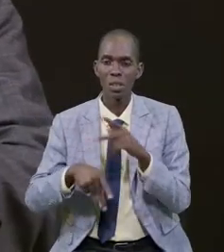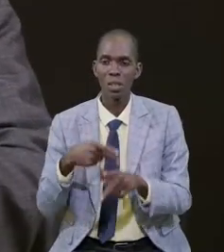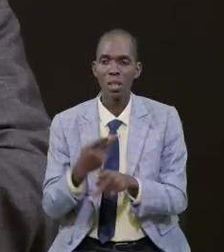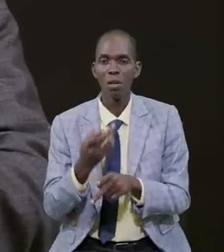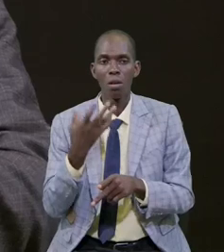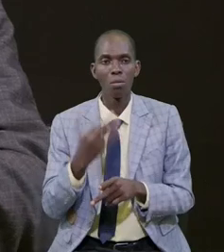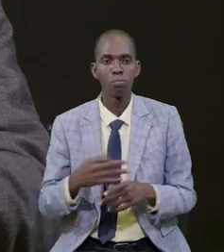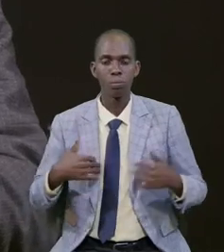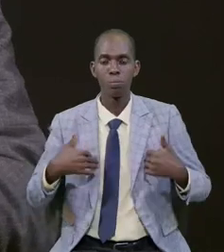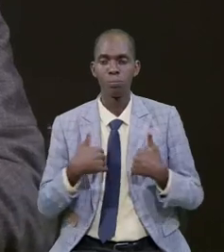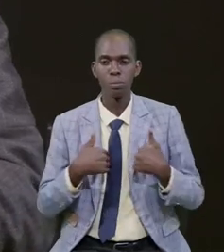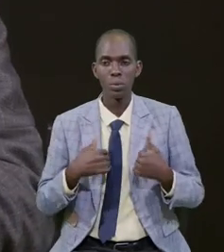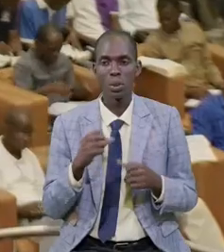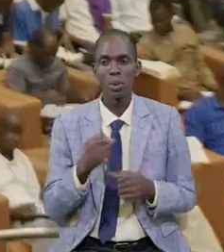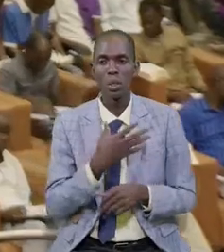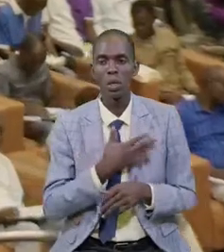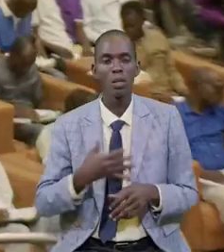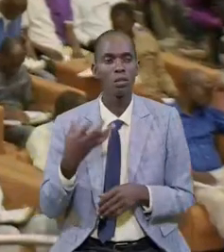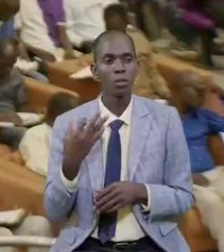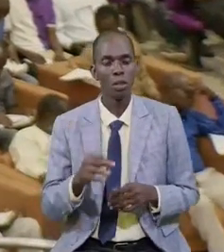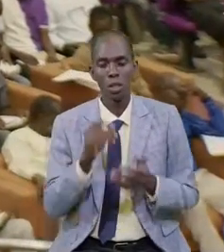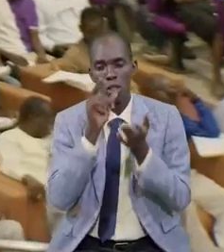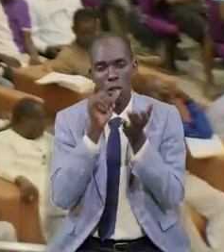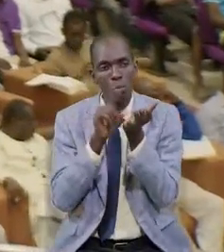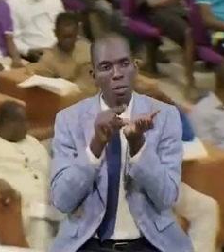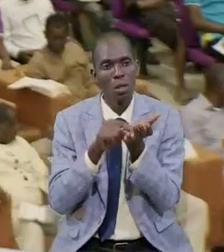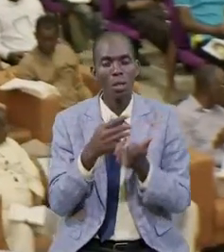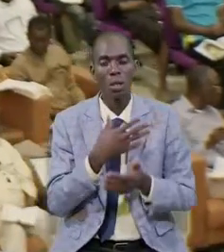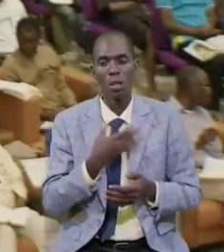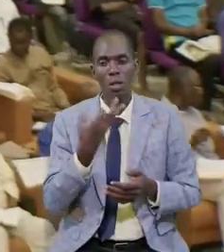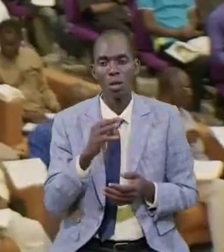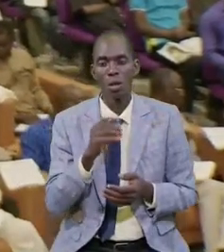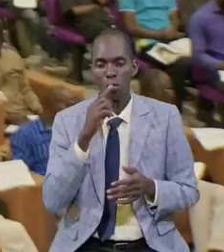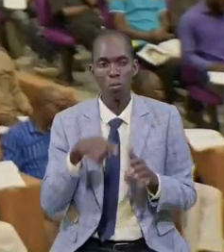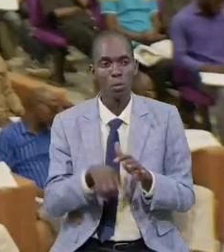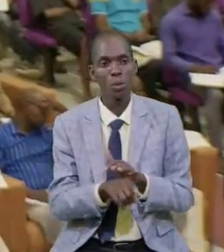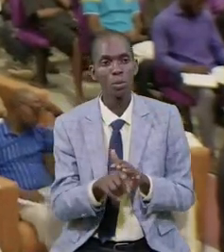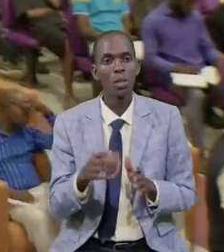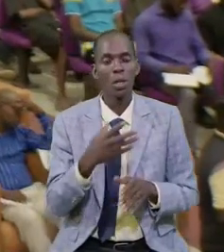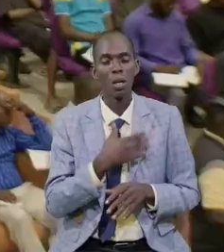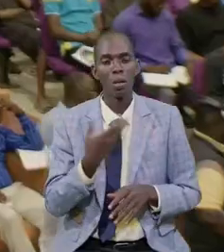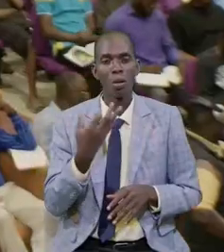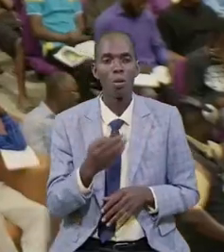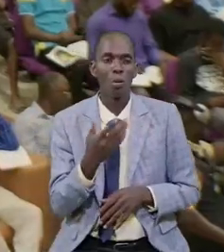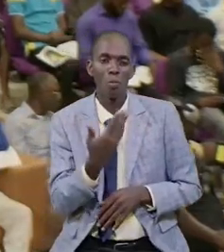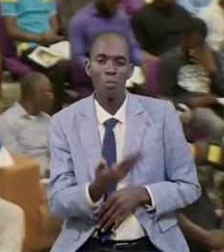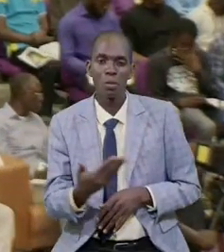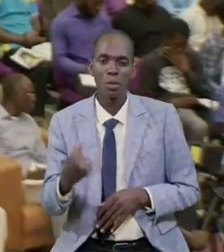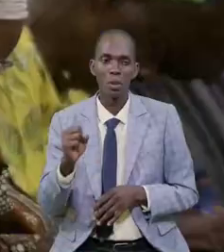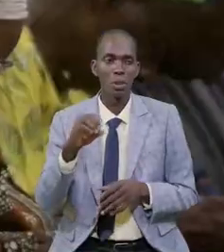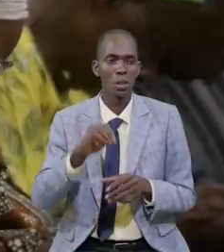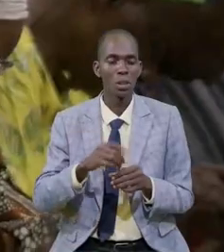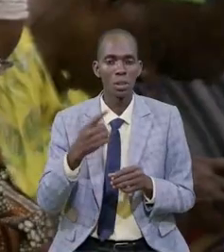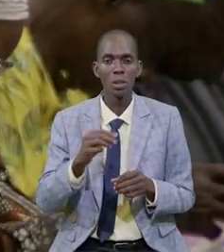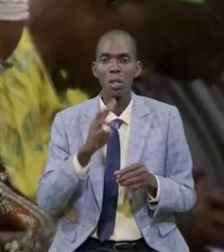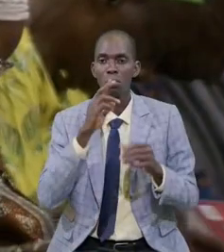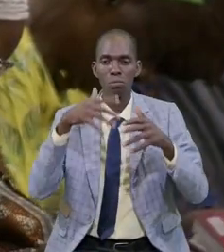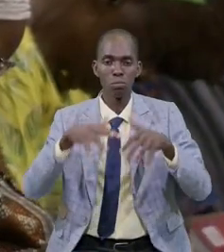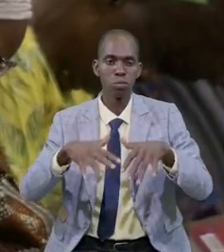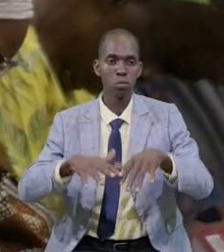de bêtes et d'oiseaux, de reptiles et d'animaux